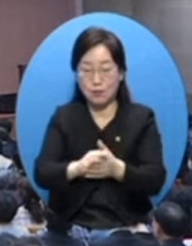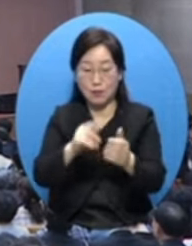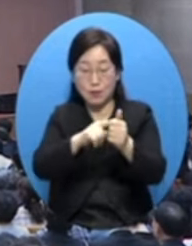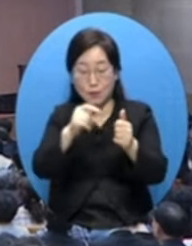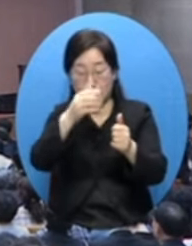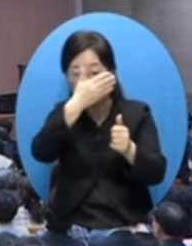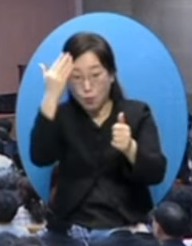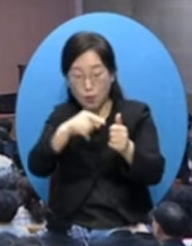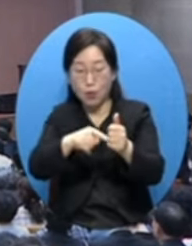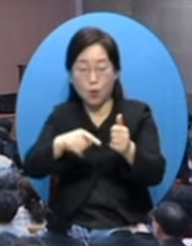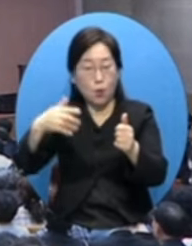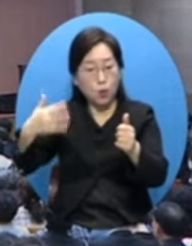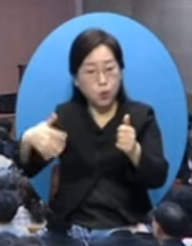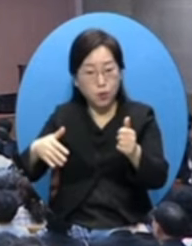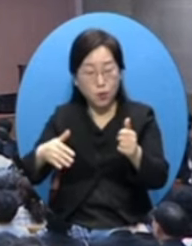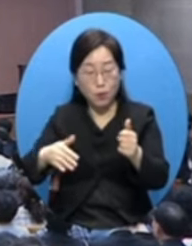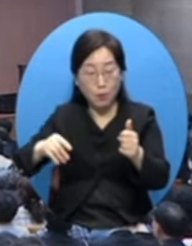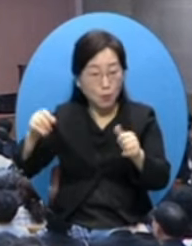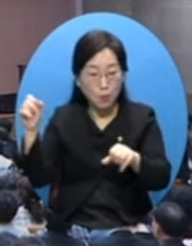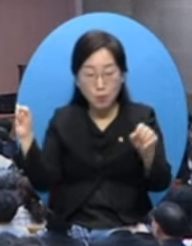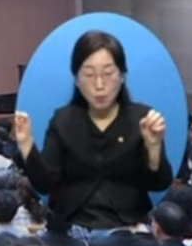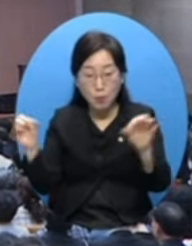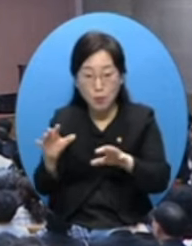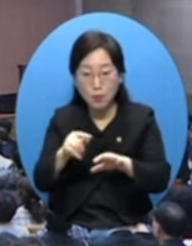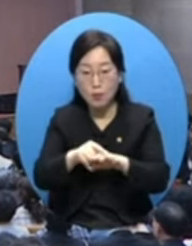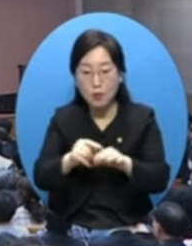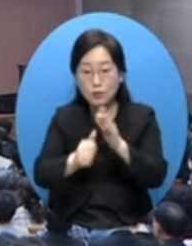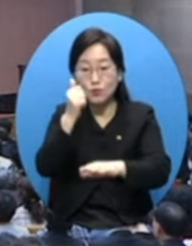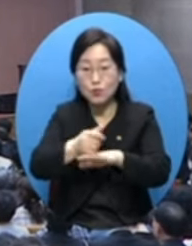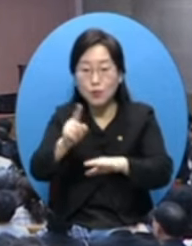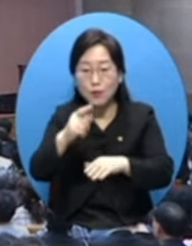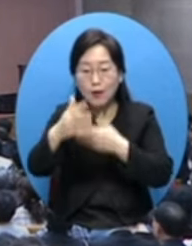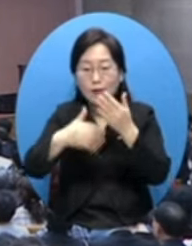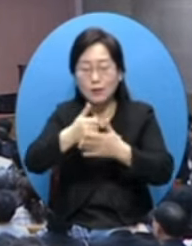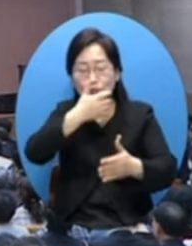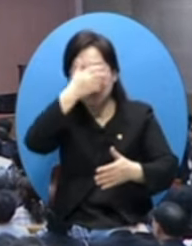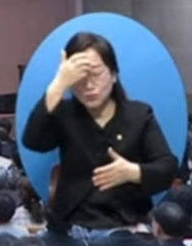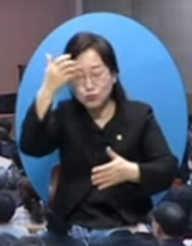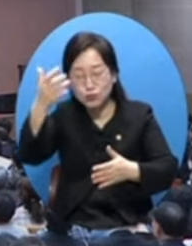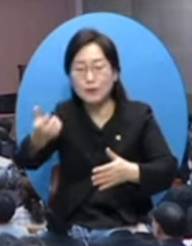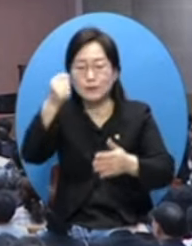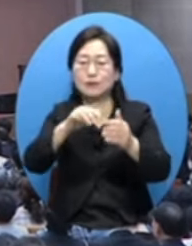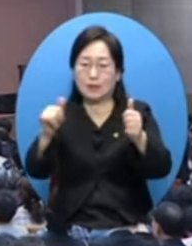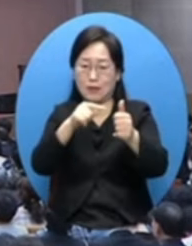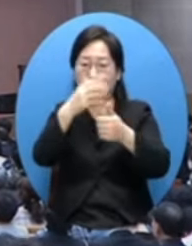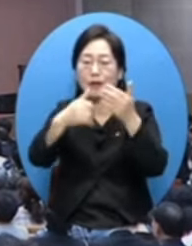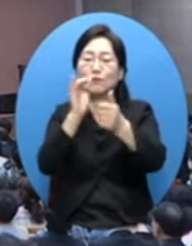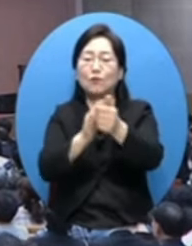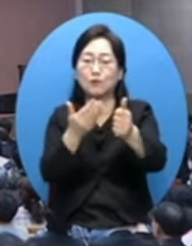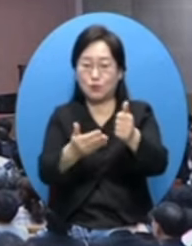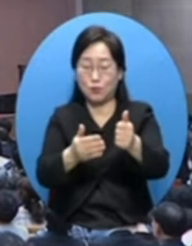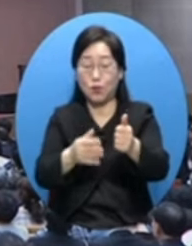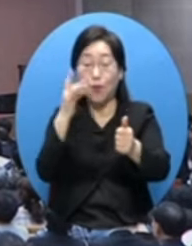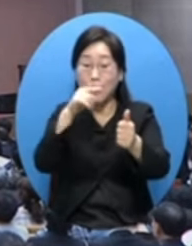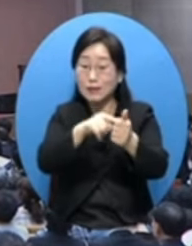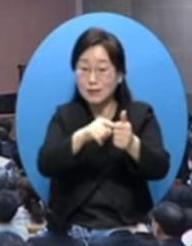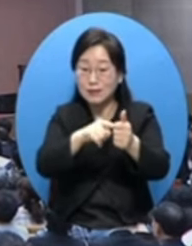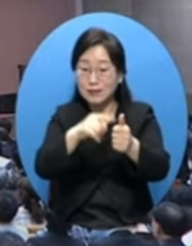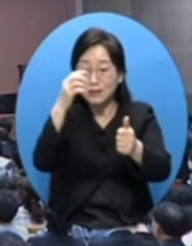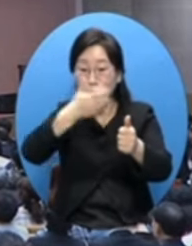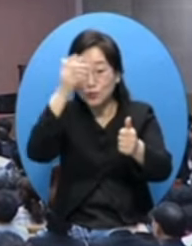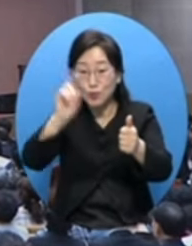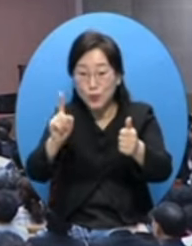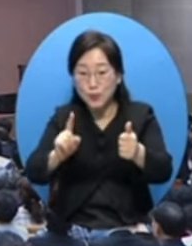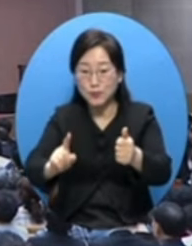빨리 성공한 것은 그가 꿈꾸는 사람이었고 하나님이 함께 하시기 때문입니다 원래 그의 꿈은 스타 강사가 되는 것입니다